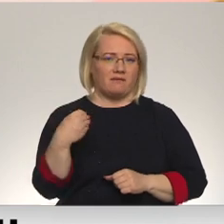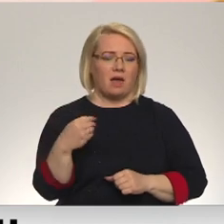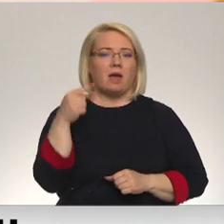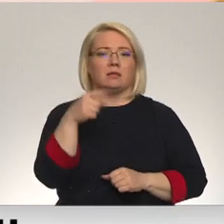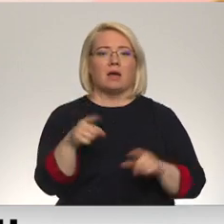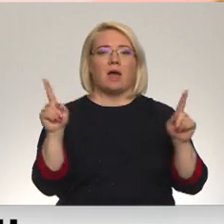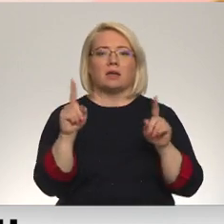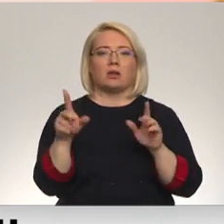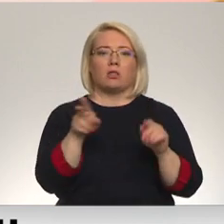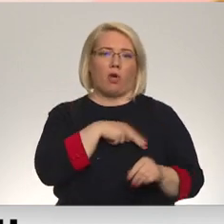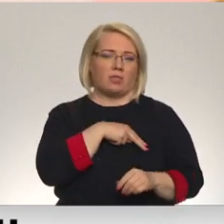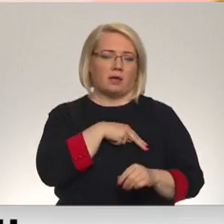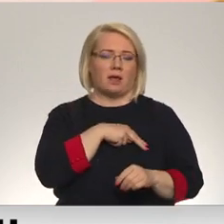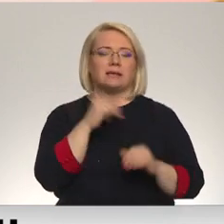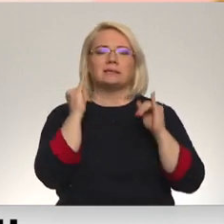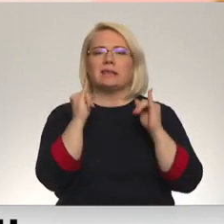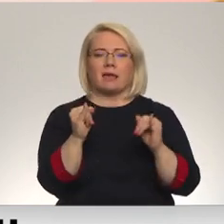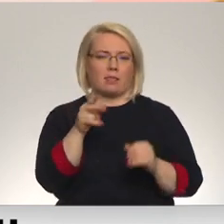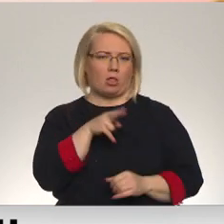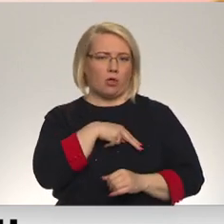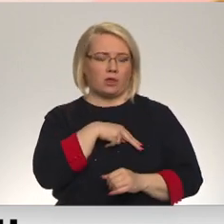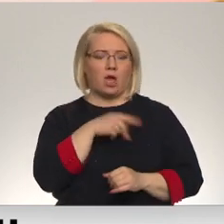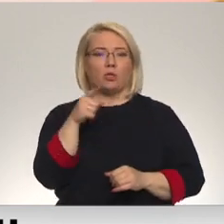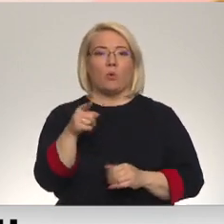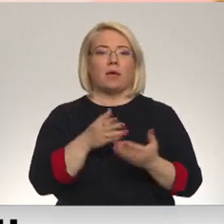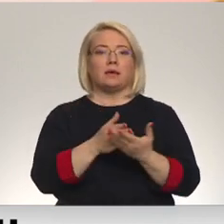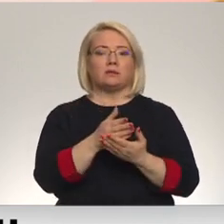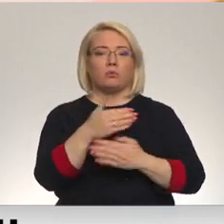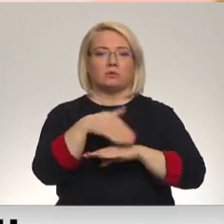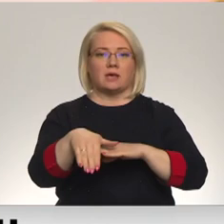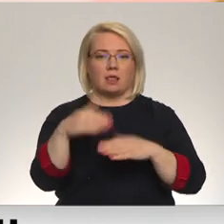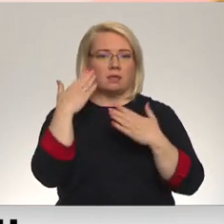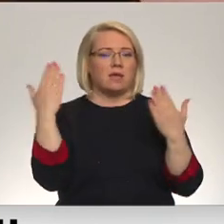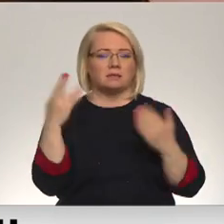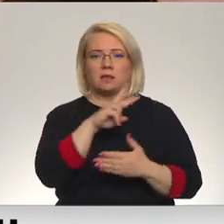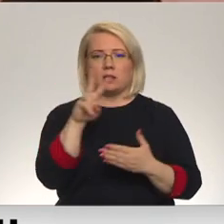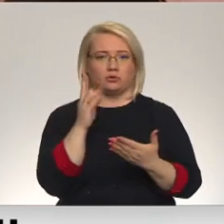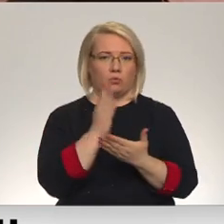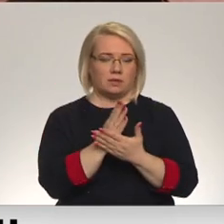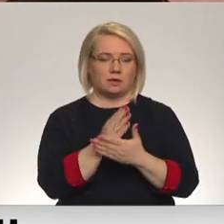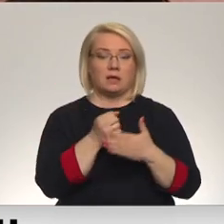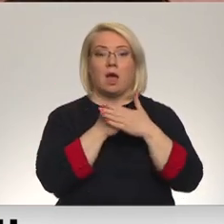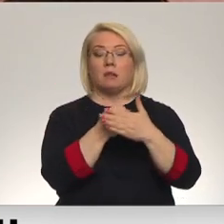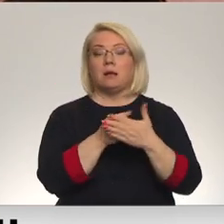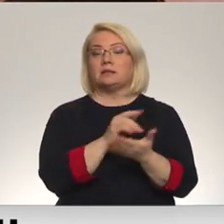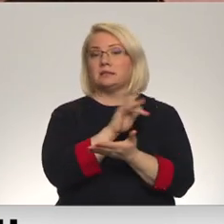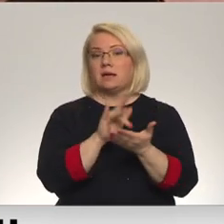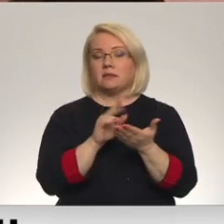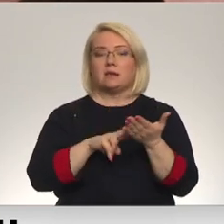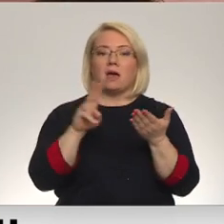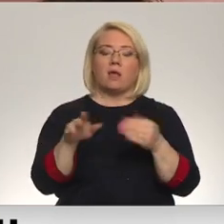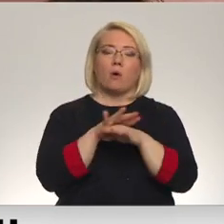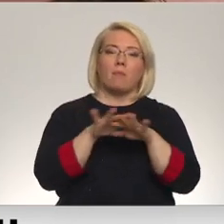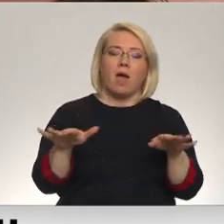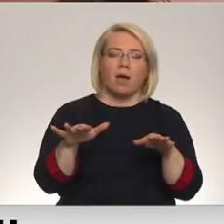ir loterija, ļoti slikta loterija. Tu izēji uz ielas un nezini, kas notiks. Atbalsta centrs ļauj vismaz bērniem uz